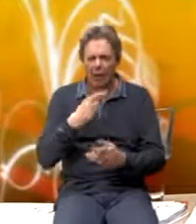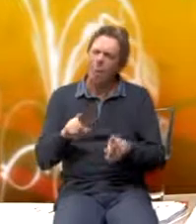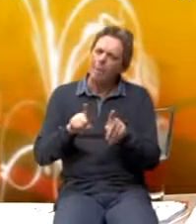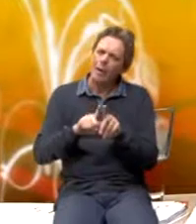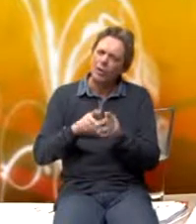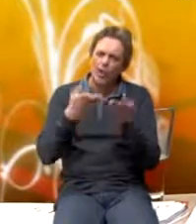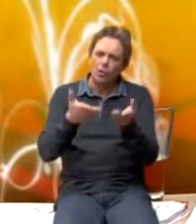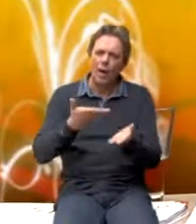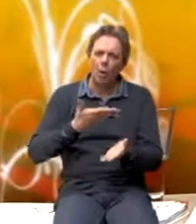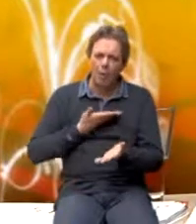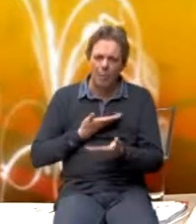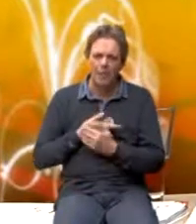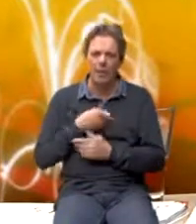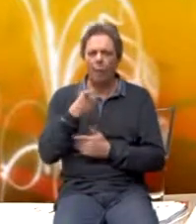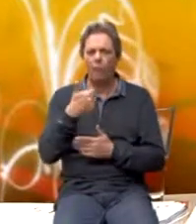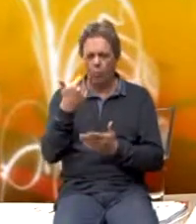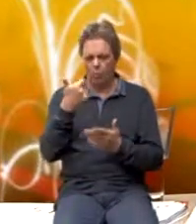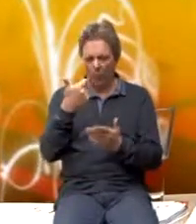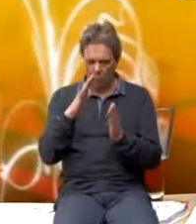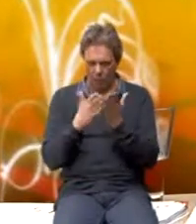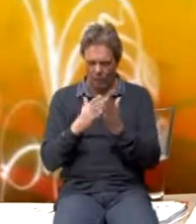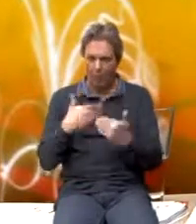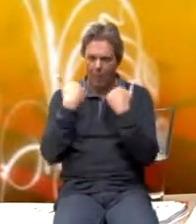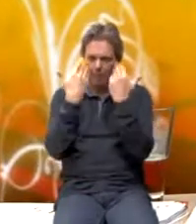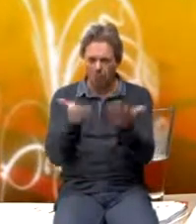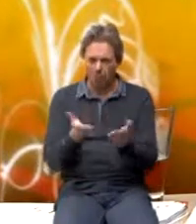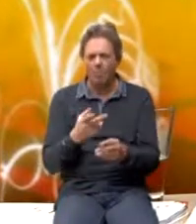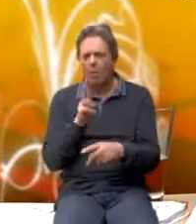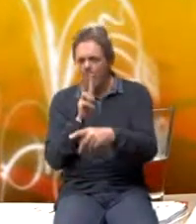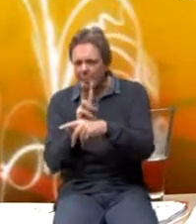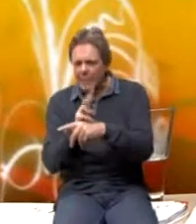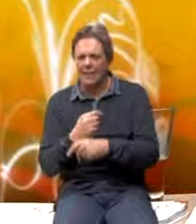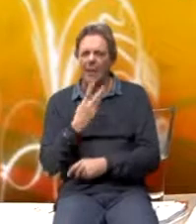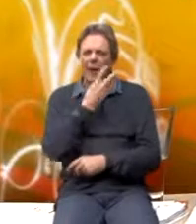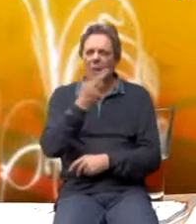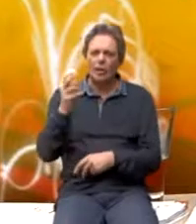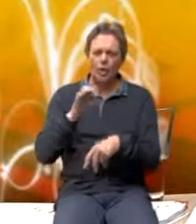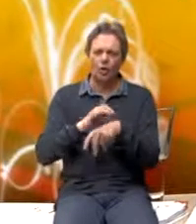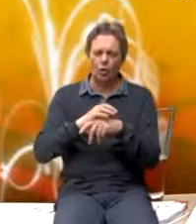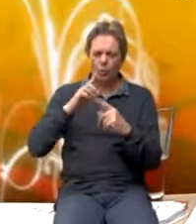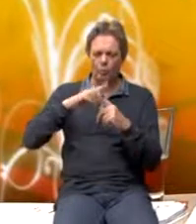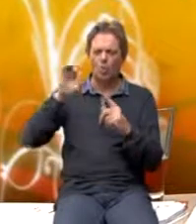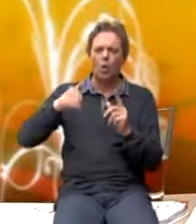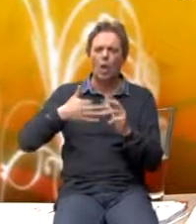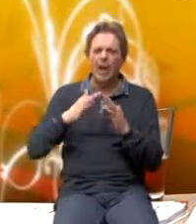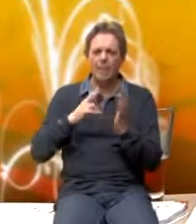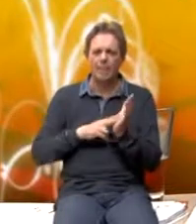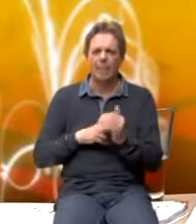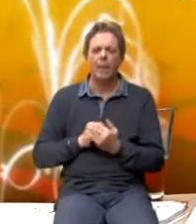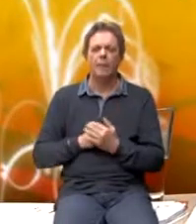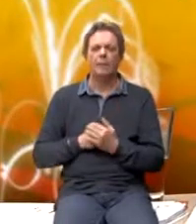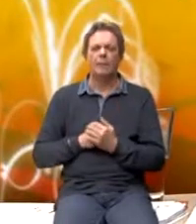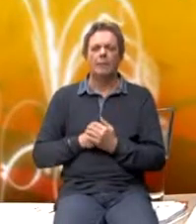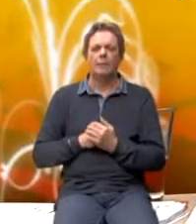tako dobiti ovu jednu knjigicu na poklon. Budite pažljivi, gledajte doktoricu Toljan i mene, vidjet